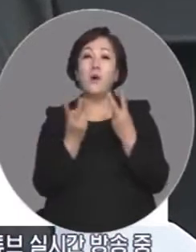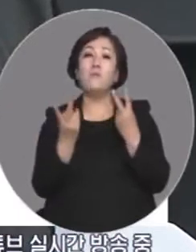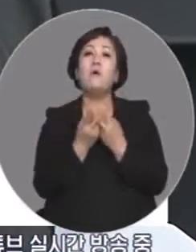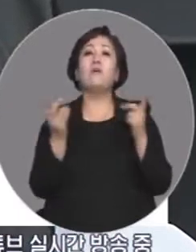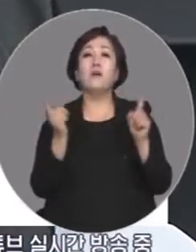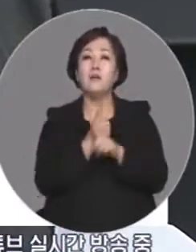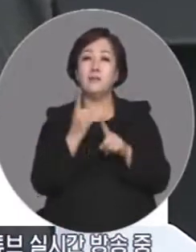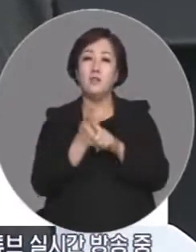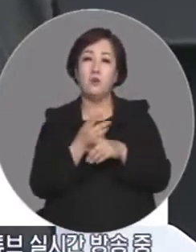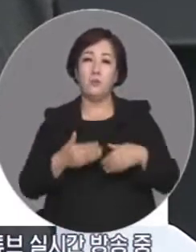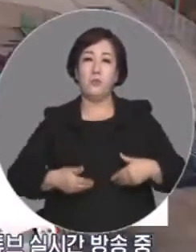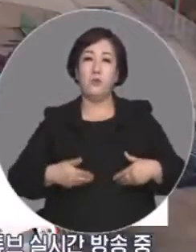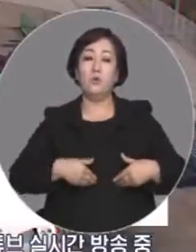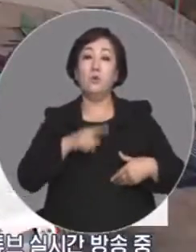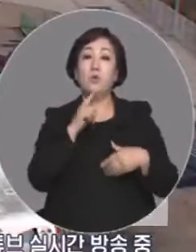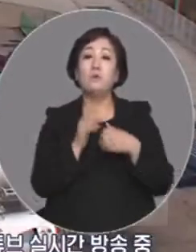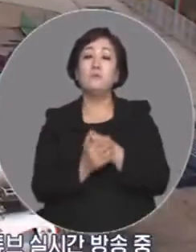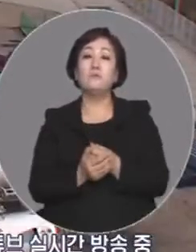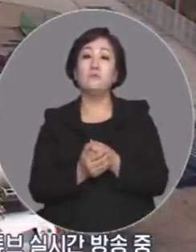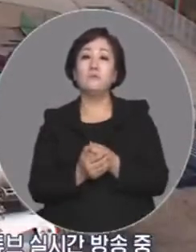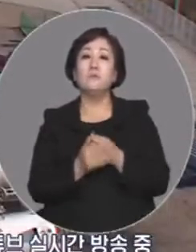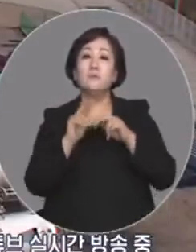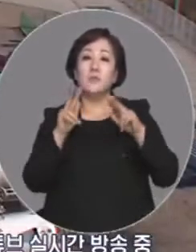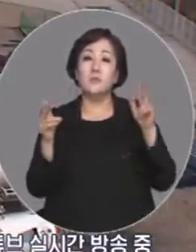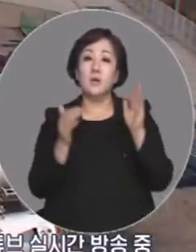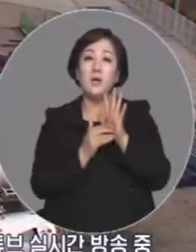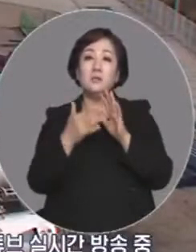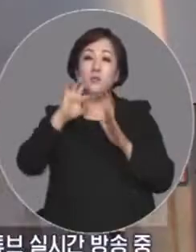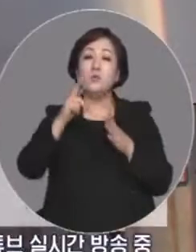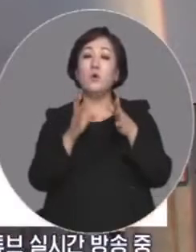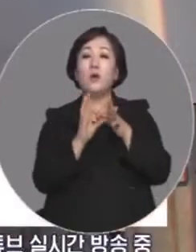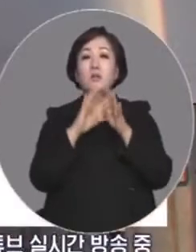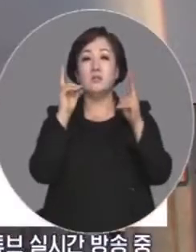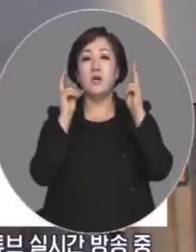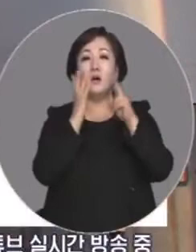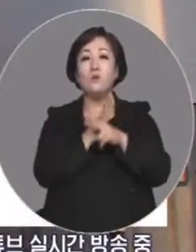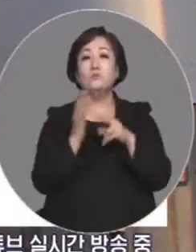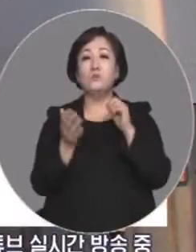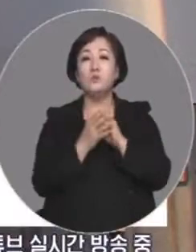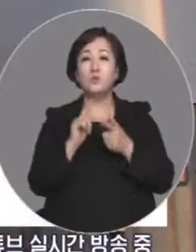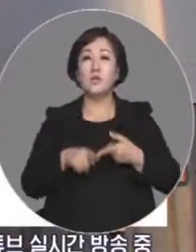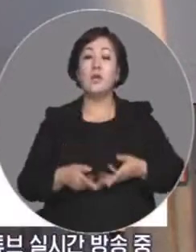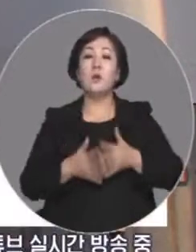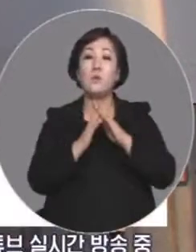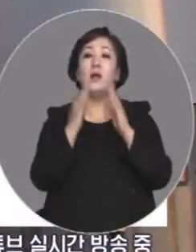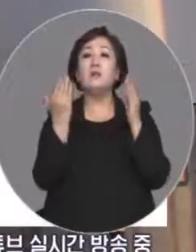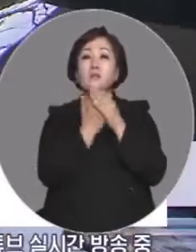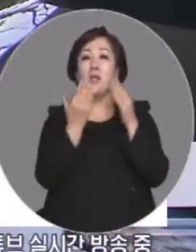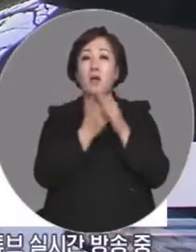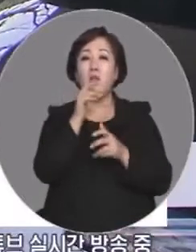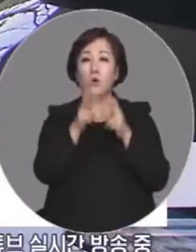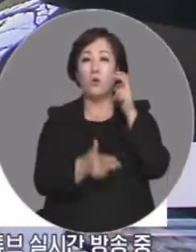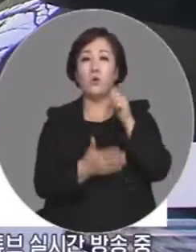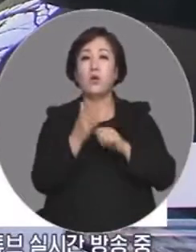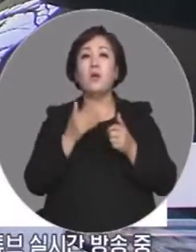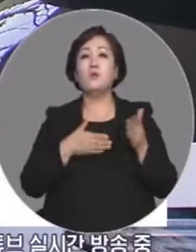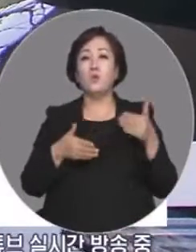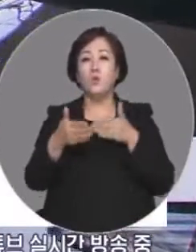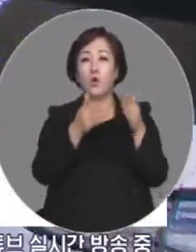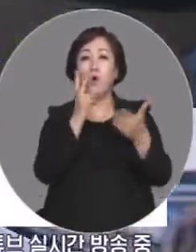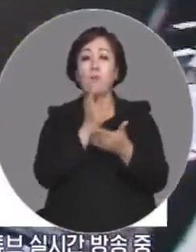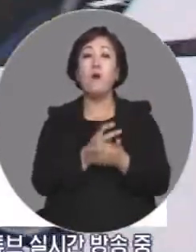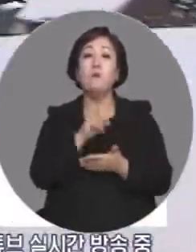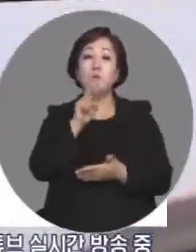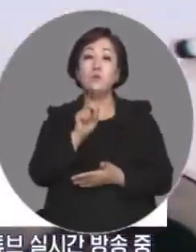좀 개선을 할 필요가 있어요. 현재 수소 관련 사업을 하기 위해서는 개발 제한 구역법과 도로법 등